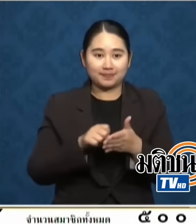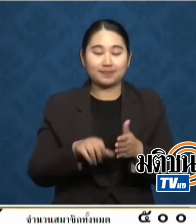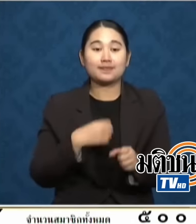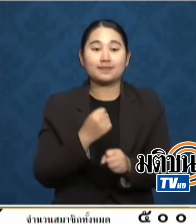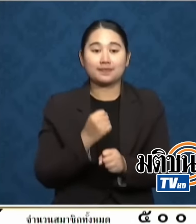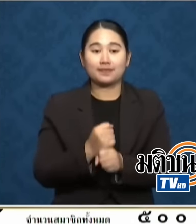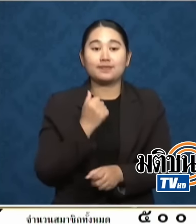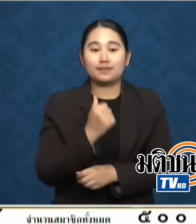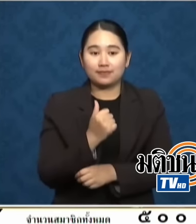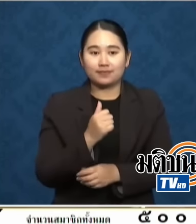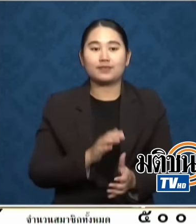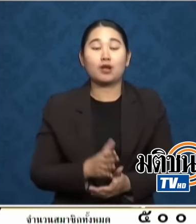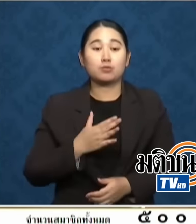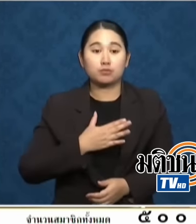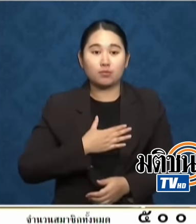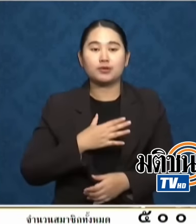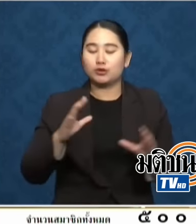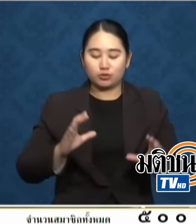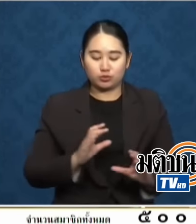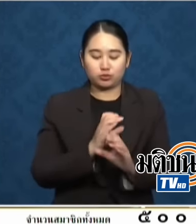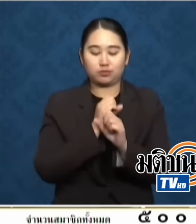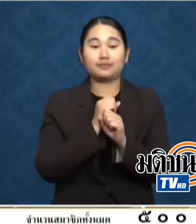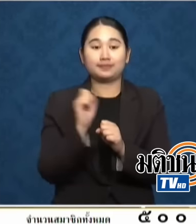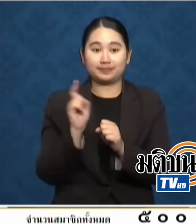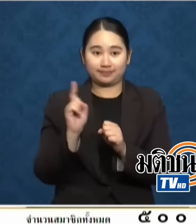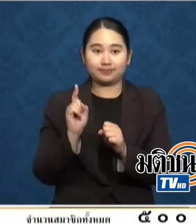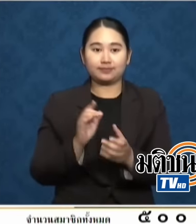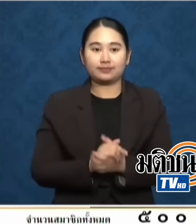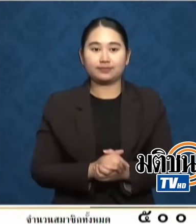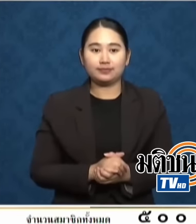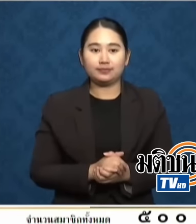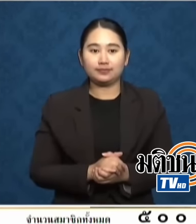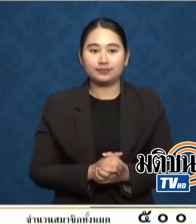ผลมากยิ่งขึ้นผมจึงขอสรุปว่า